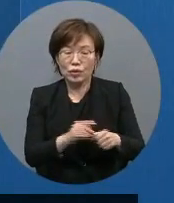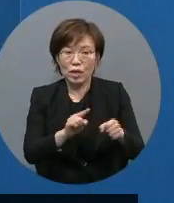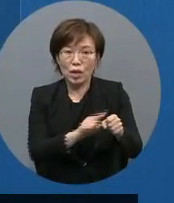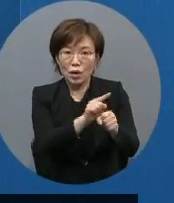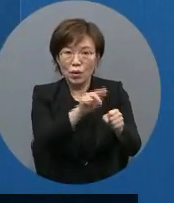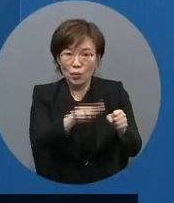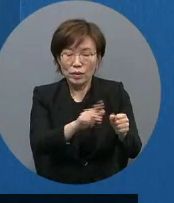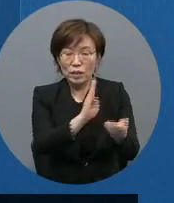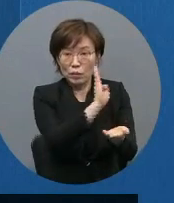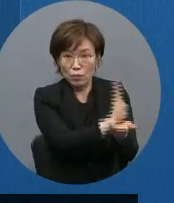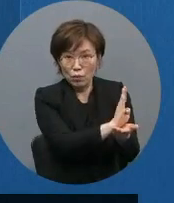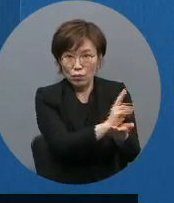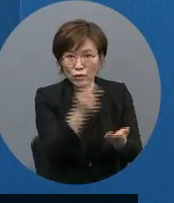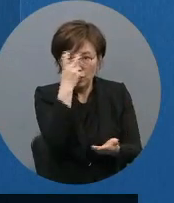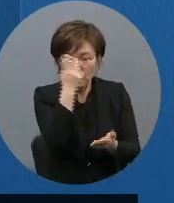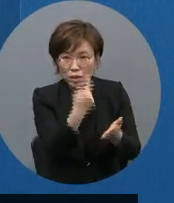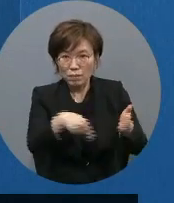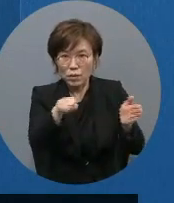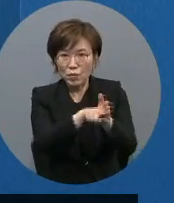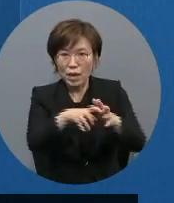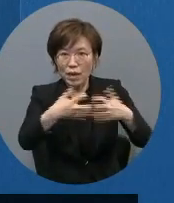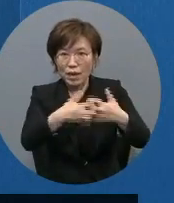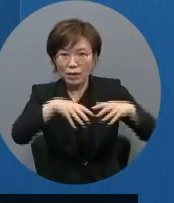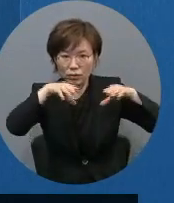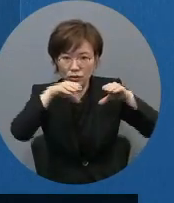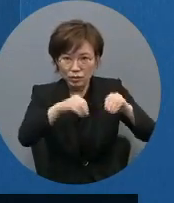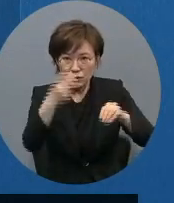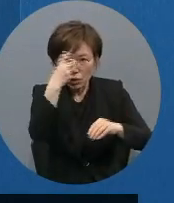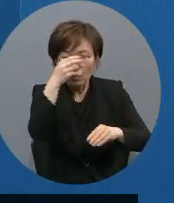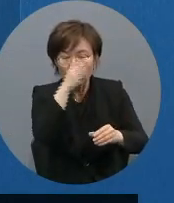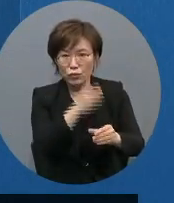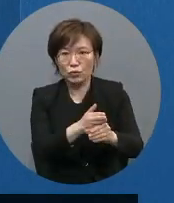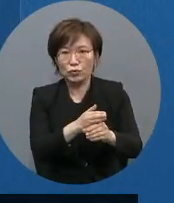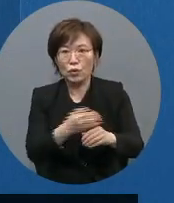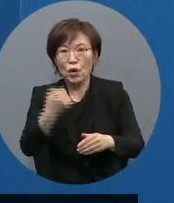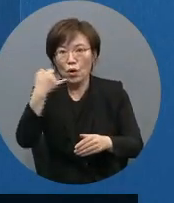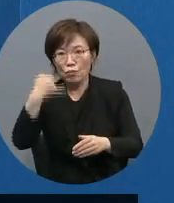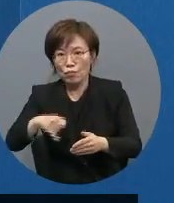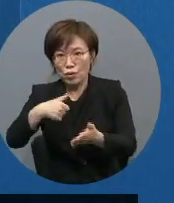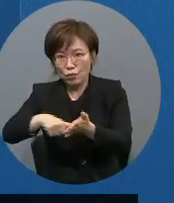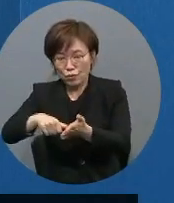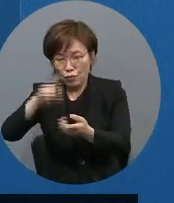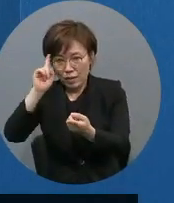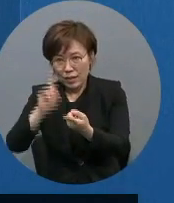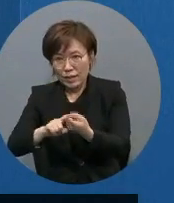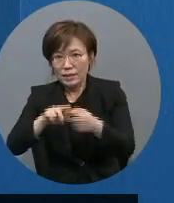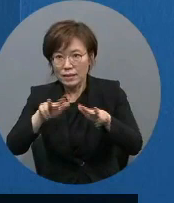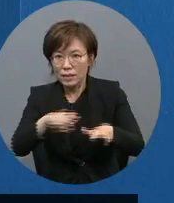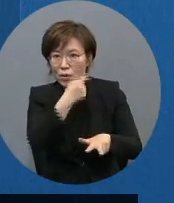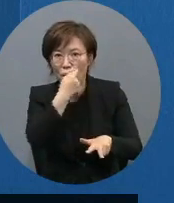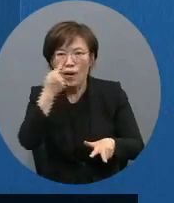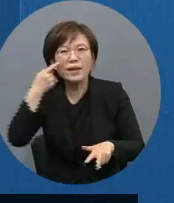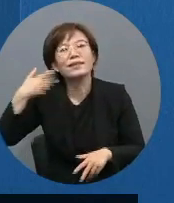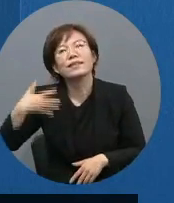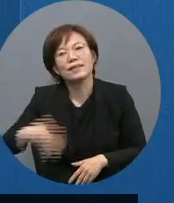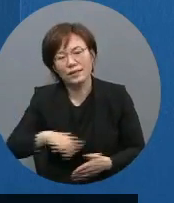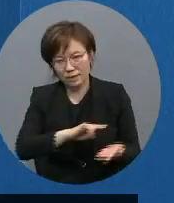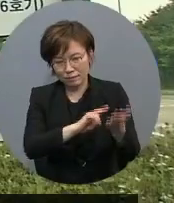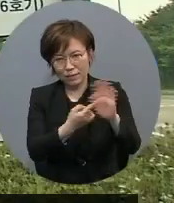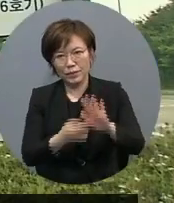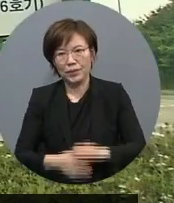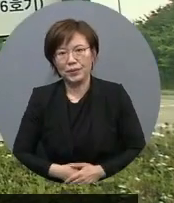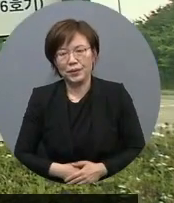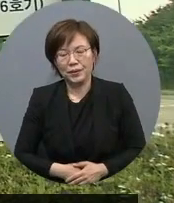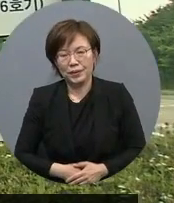서울원자력본부는 정비 점검을 위해 원자력 가동 정지를 검토 중이며 불량 부품 사용 등은 아직까지 확인된 바 없다고